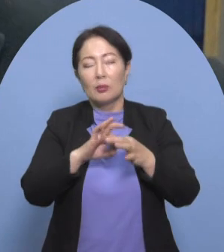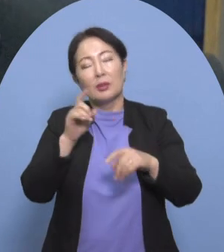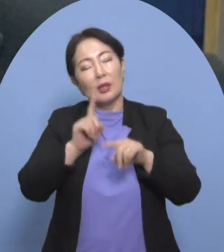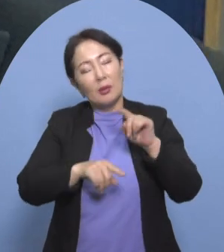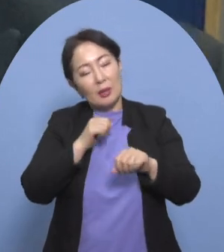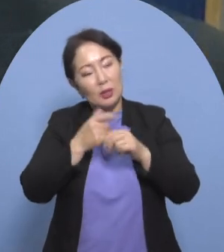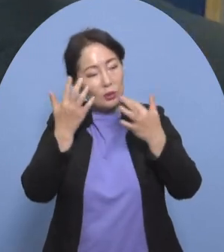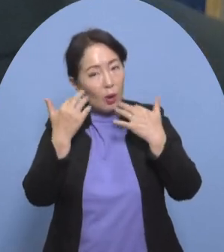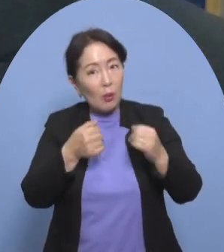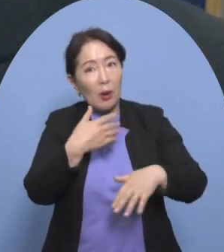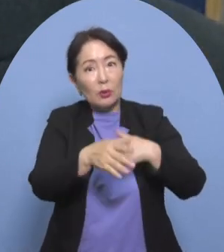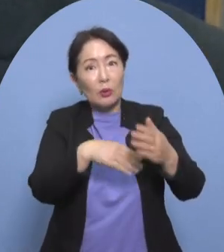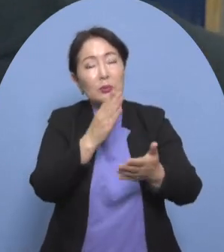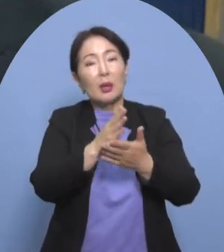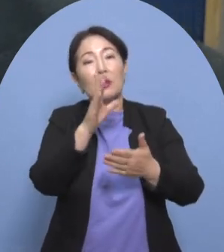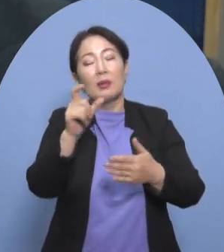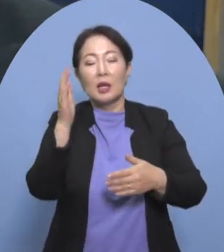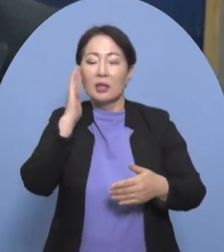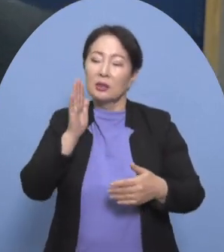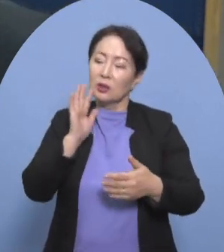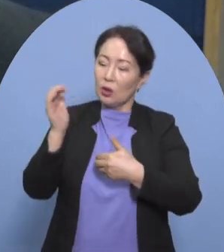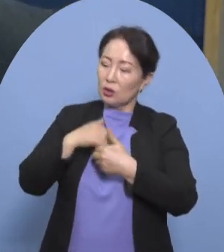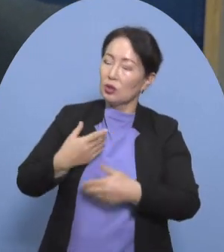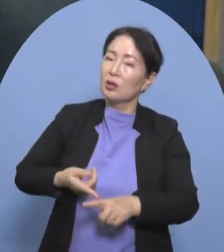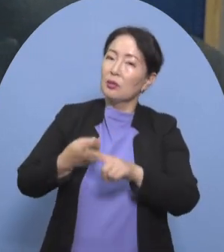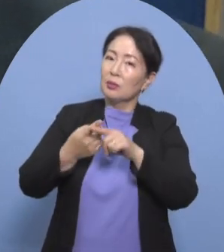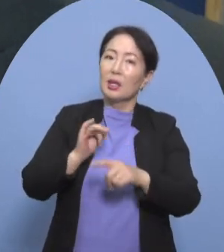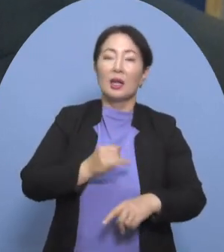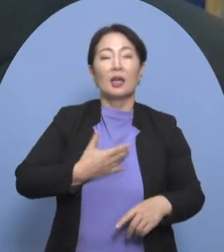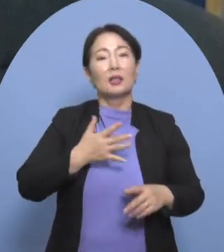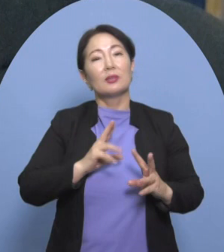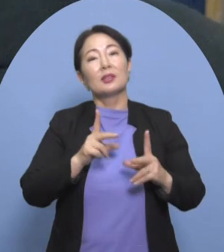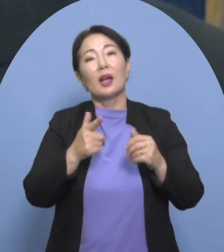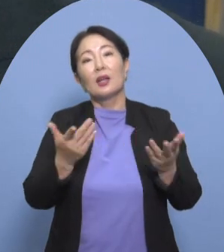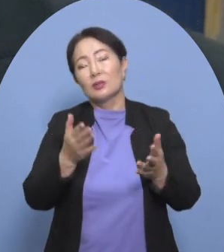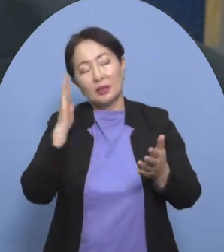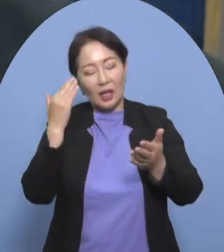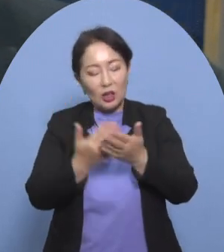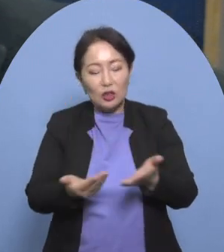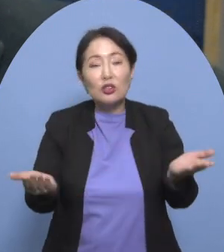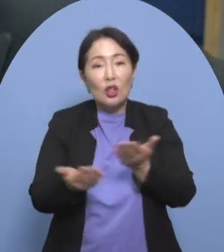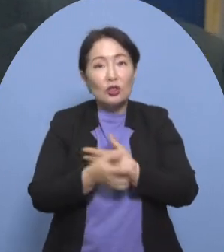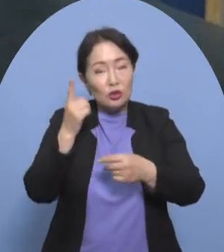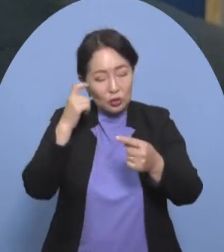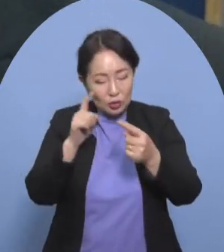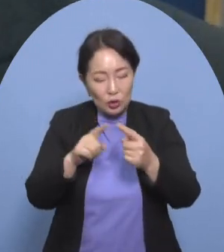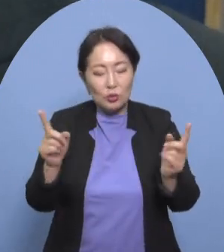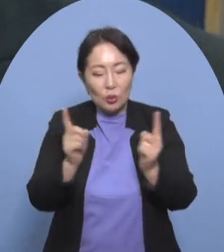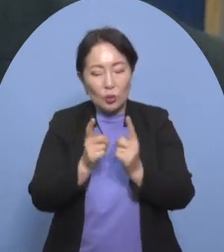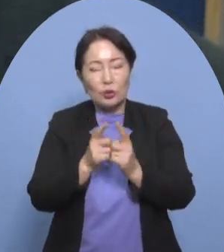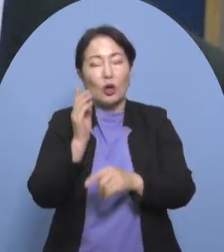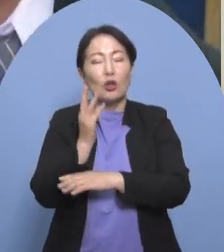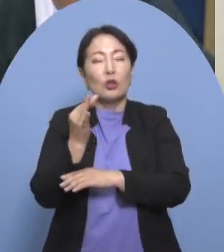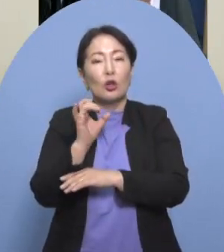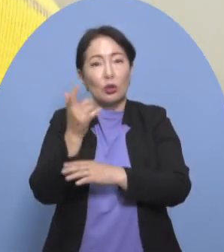арга хэмжээ зохион байгуулалт эцэгчүүдийн оролцоо нэмэгдэх, идэх сайжрахын гэдэг асуудлаар бид нар бас санал солилцох зорилготой энэ уулзалт өдөрлөгийг бол